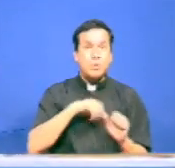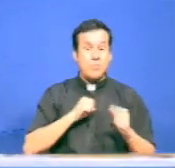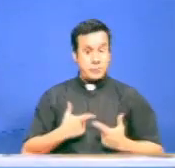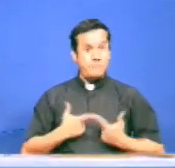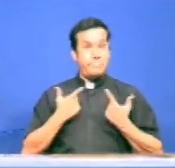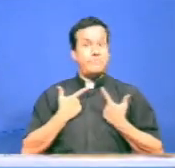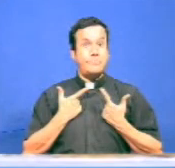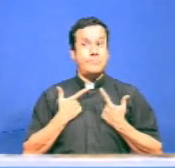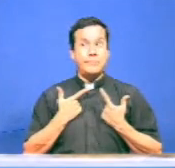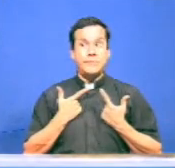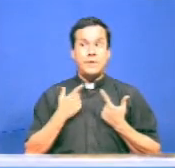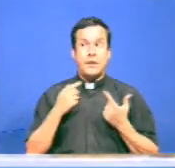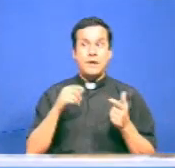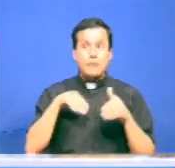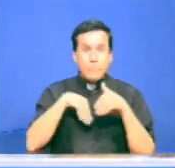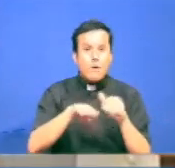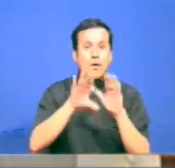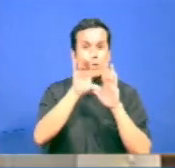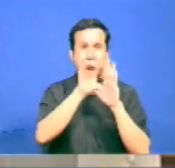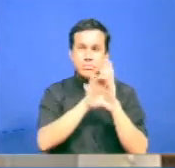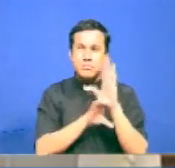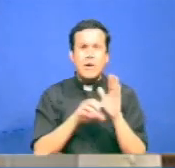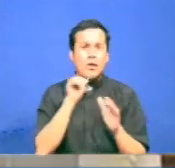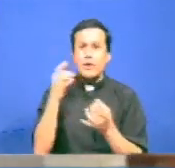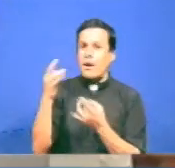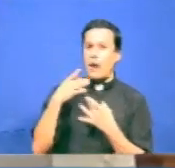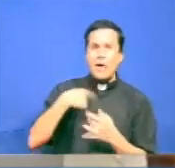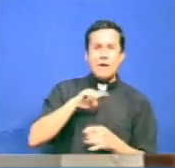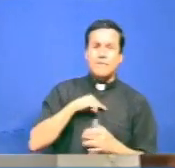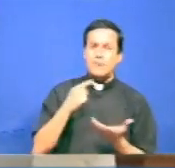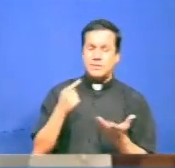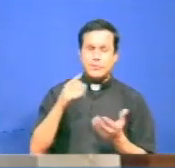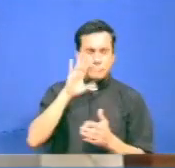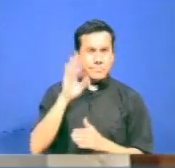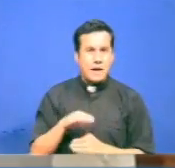kuzifuata amri zako, wala usituache tutengane nawe kamwe.